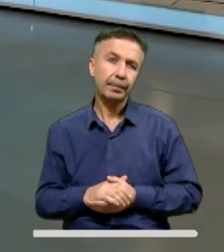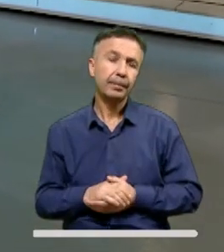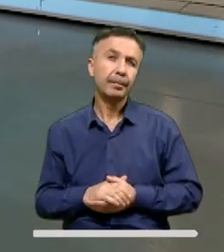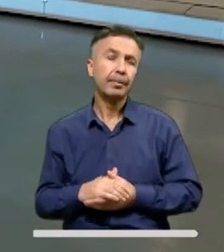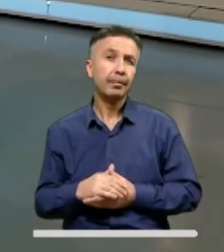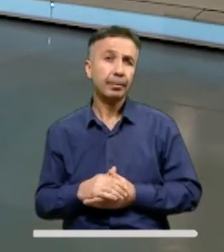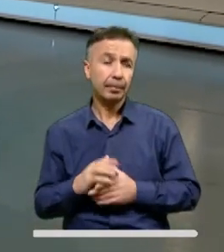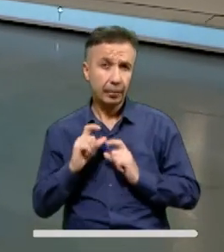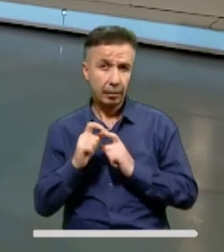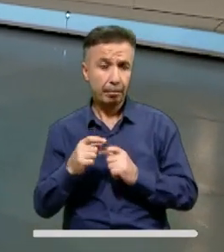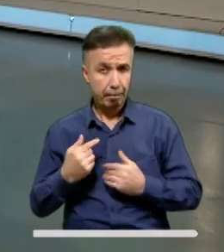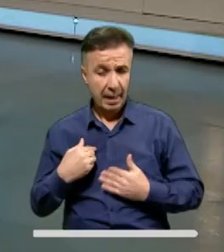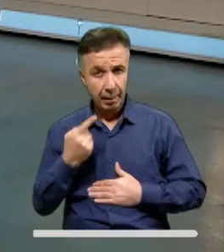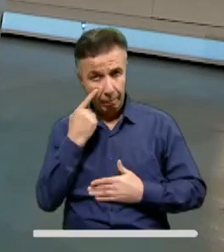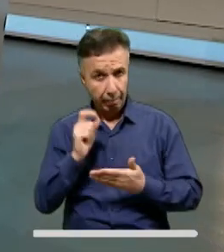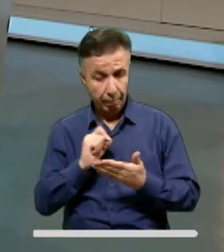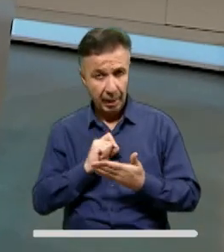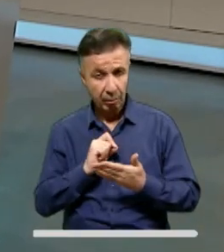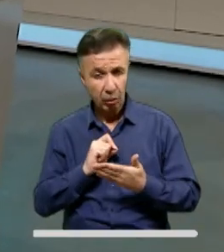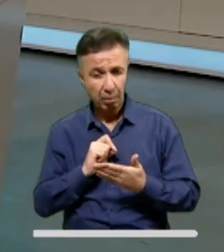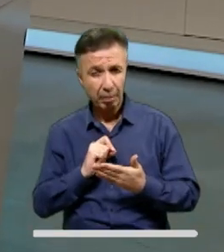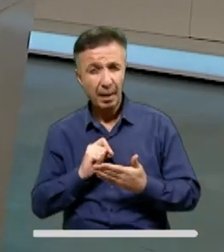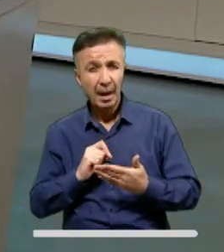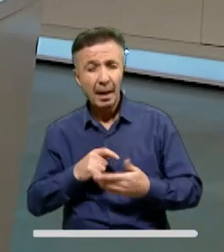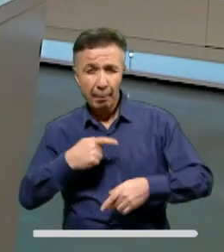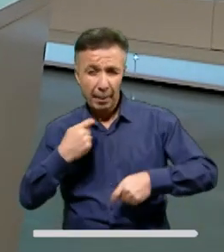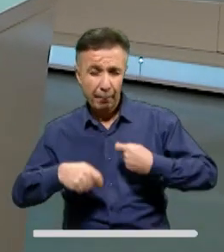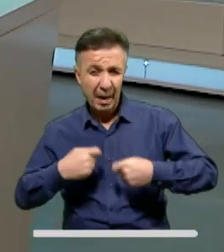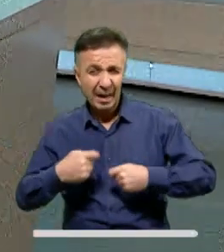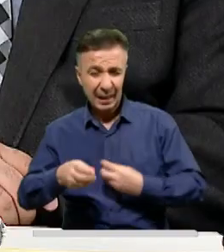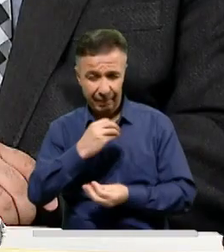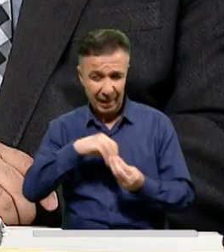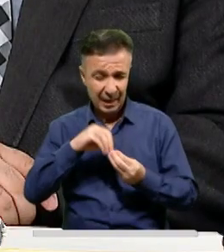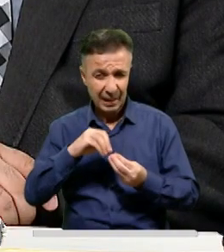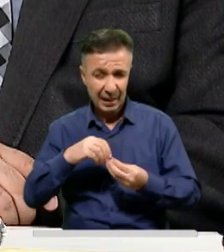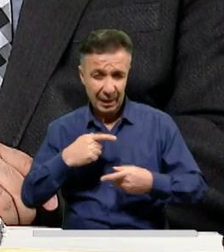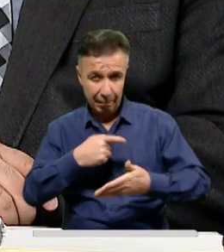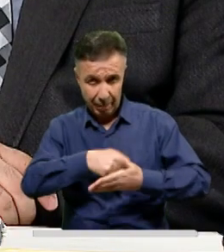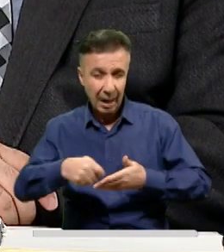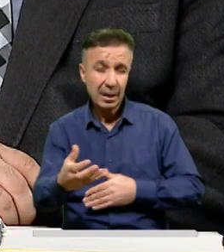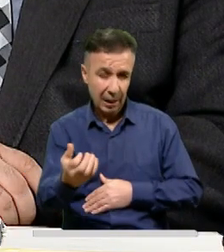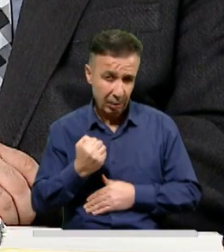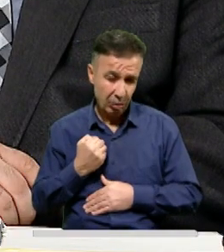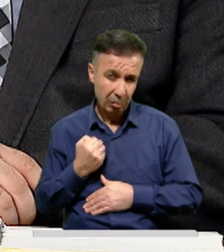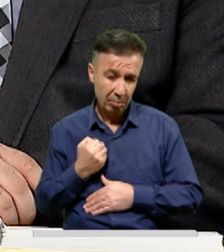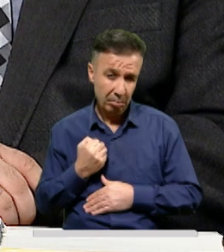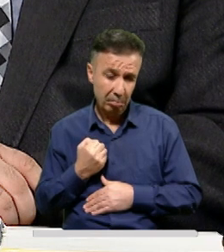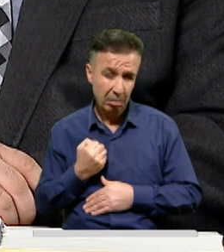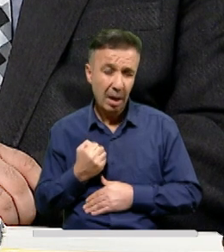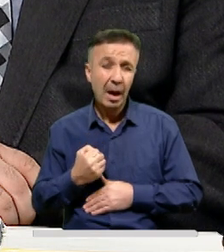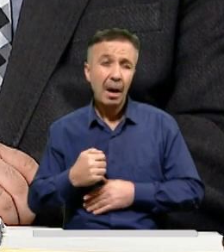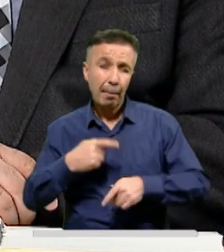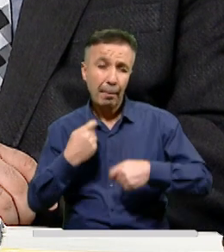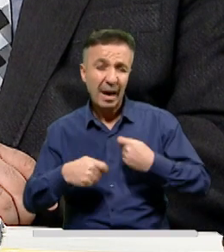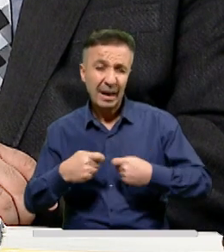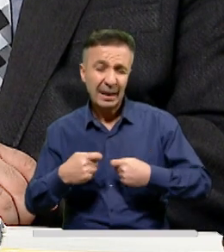ben memurum, faizle çalışan bir bankadan maaş almaktayım. Hı hı. İster istemez bankada para bulundurabiliyorum.